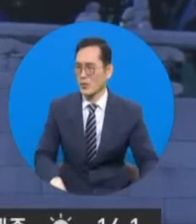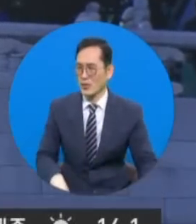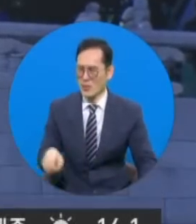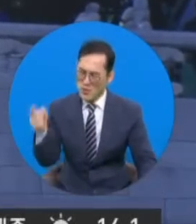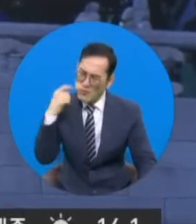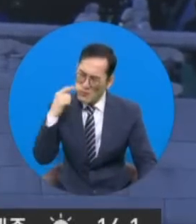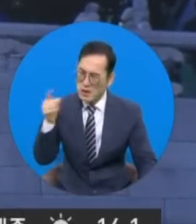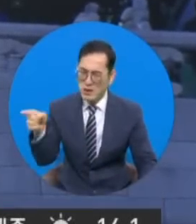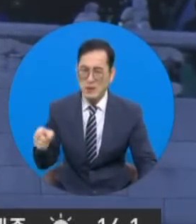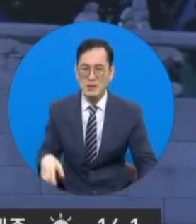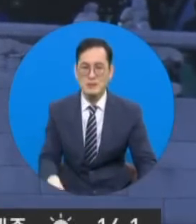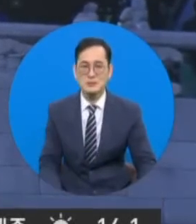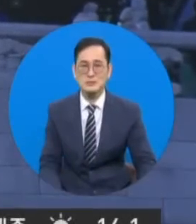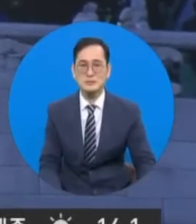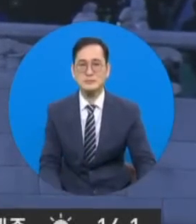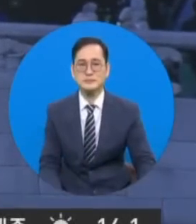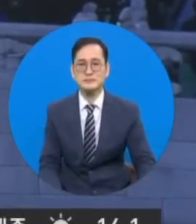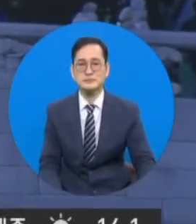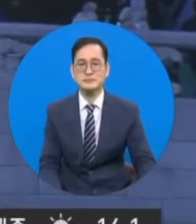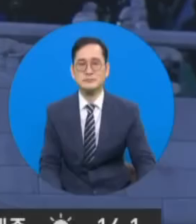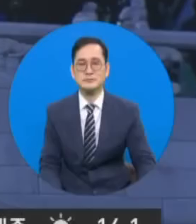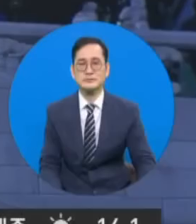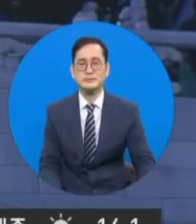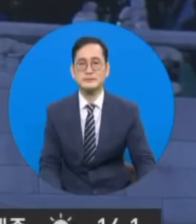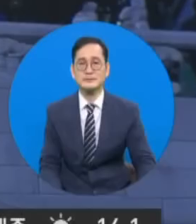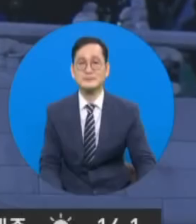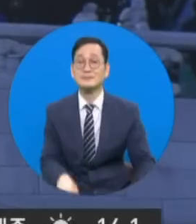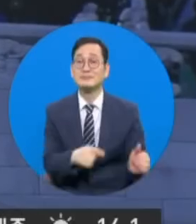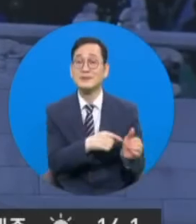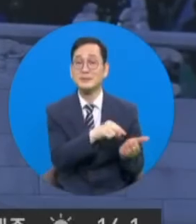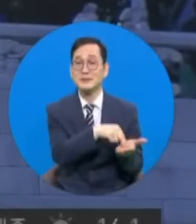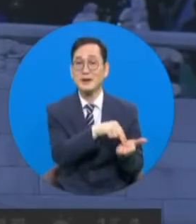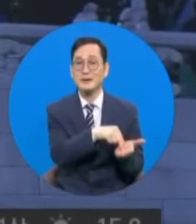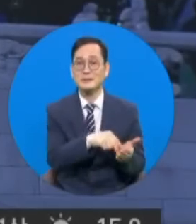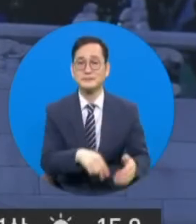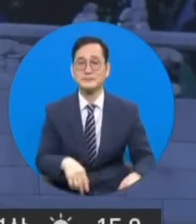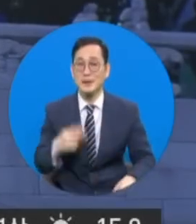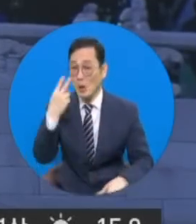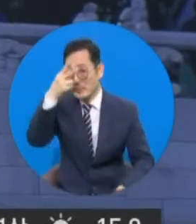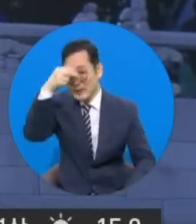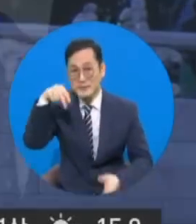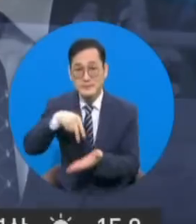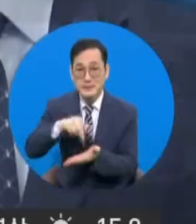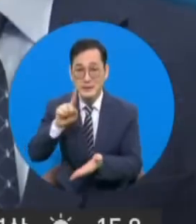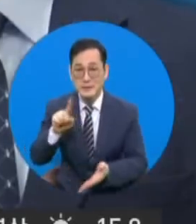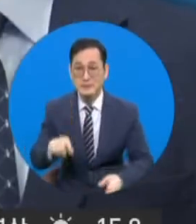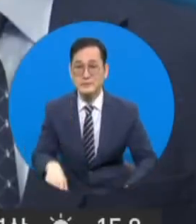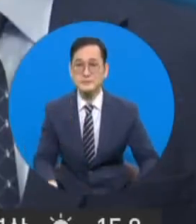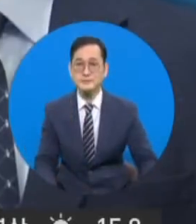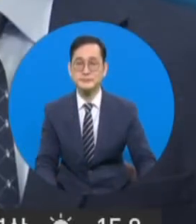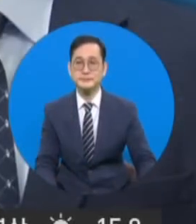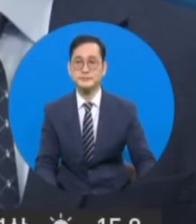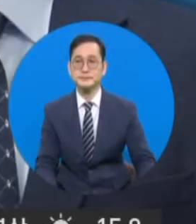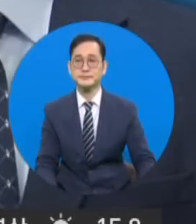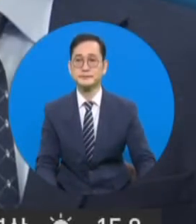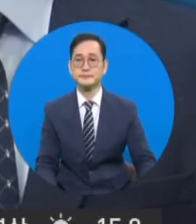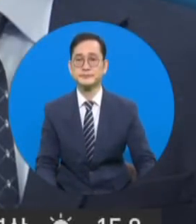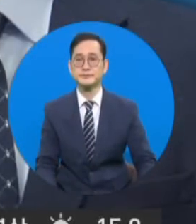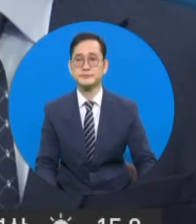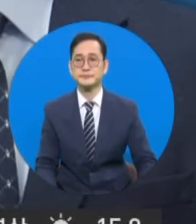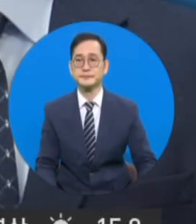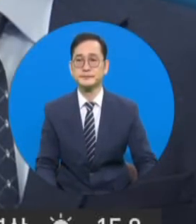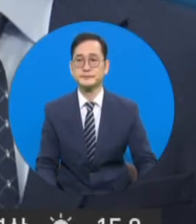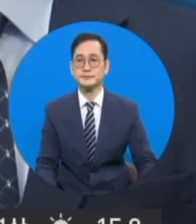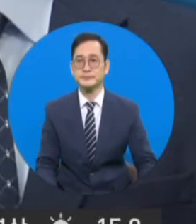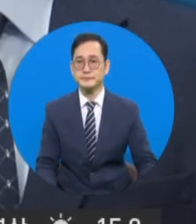검찰은 과연 어떻게 보고 있을지요 포인트도 중요할 것 같습니다 자금축적